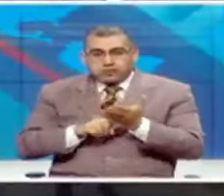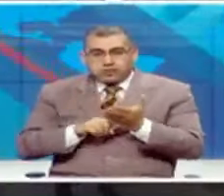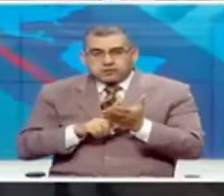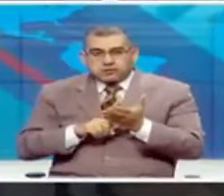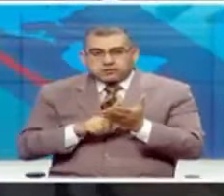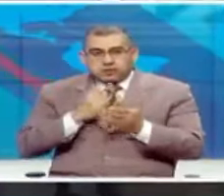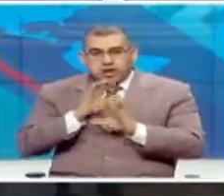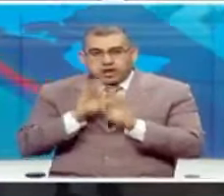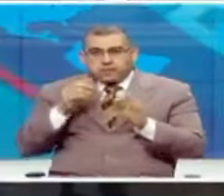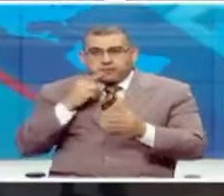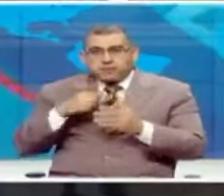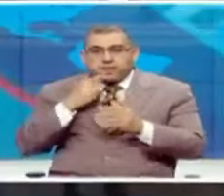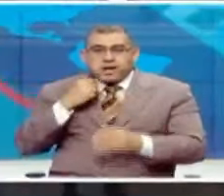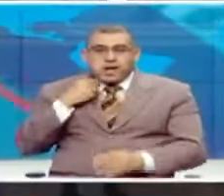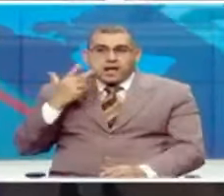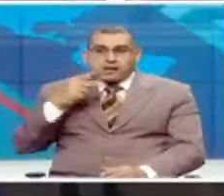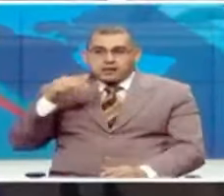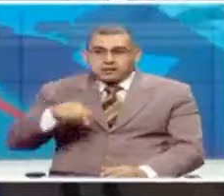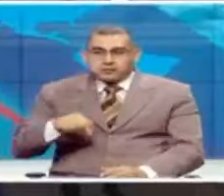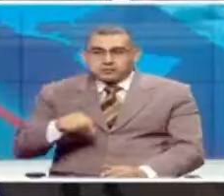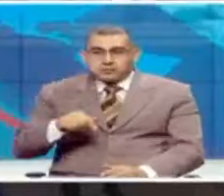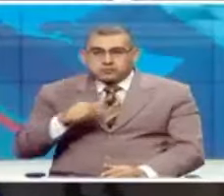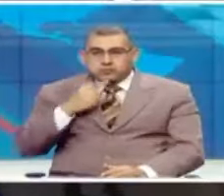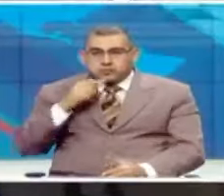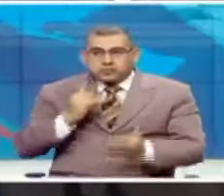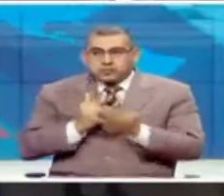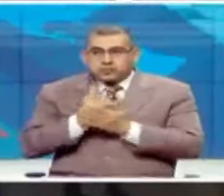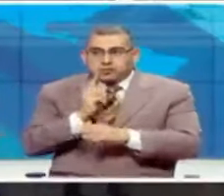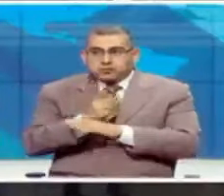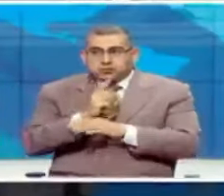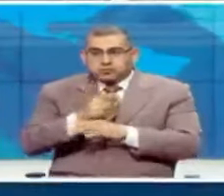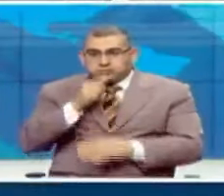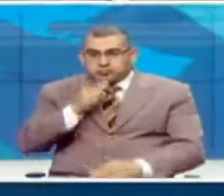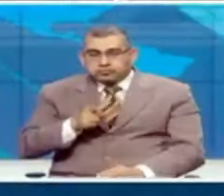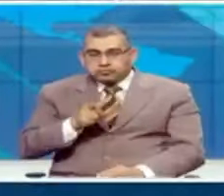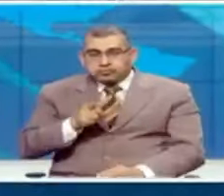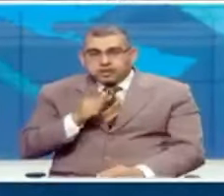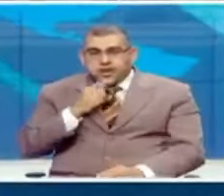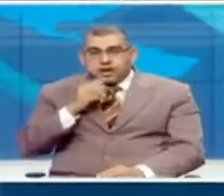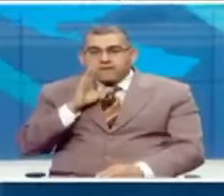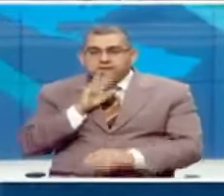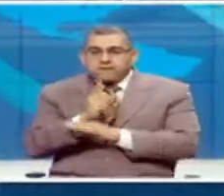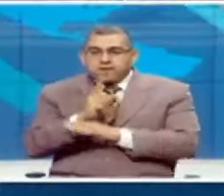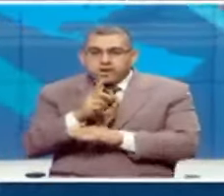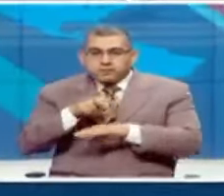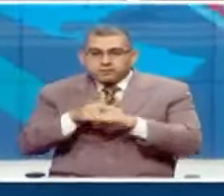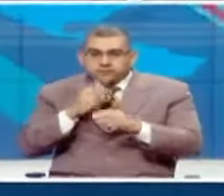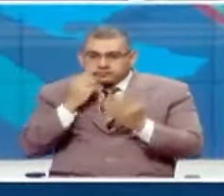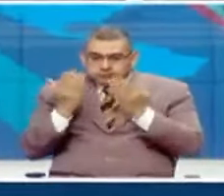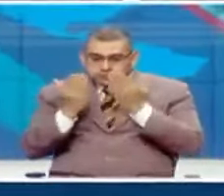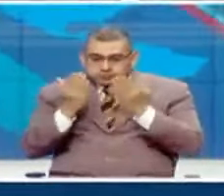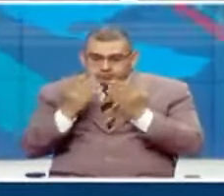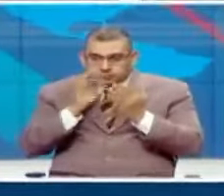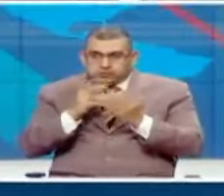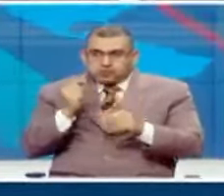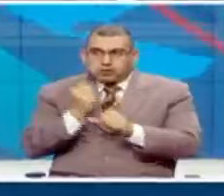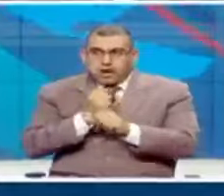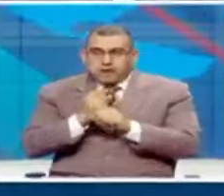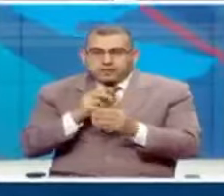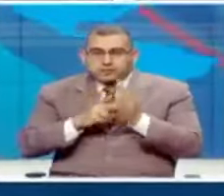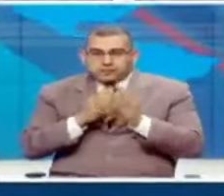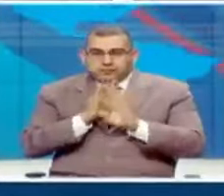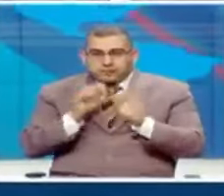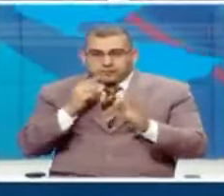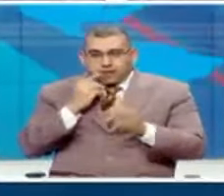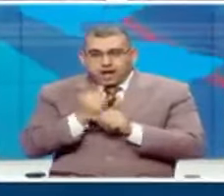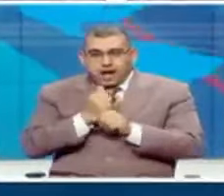المنتخبين من المرحلة الإعدادية، تقرن التعليم الأكاديمي النظري بالجانب